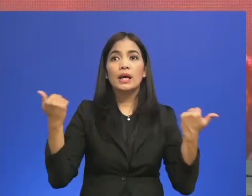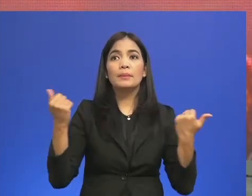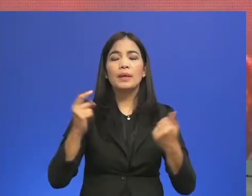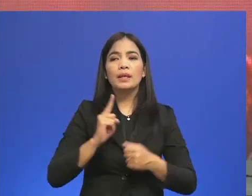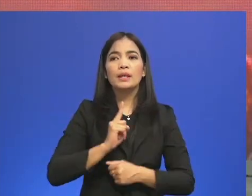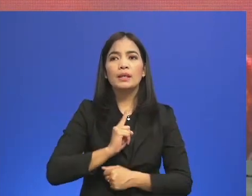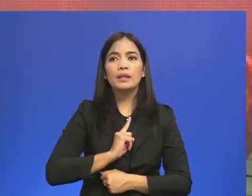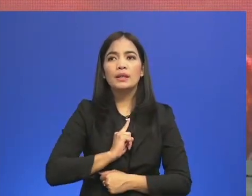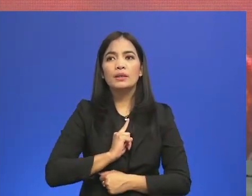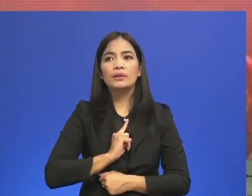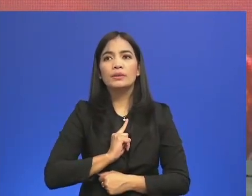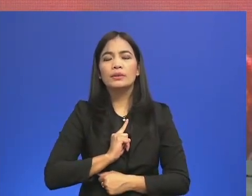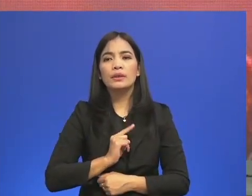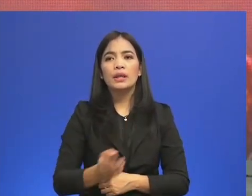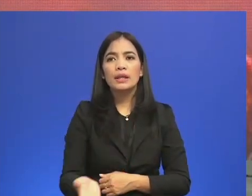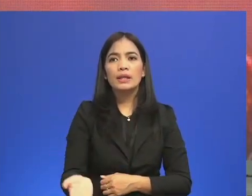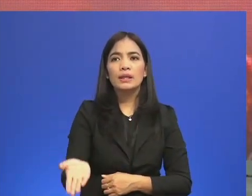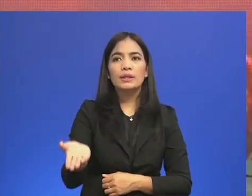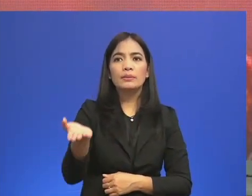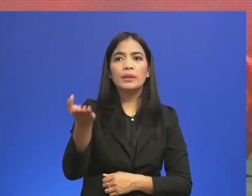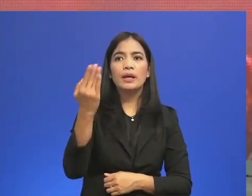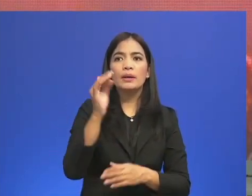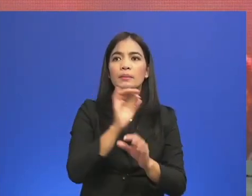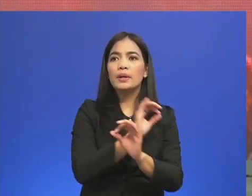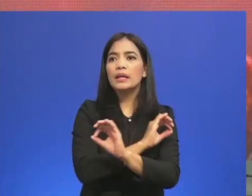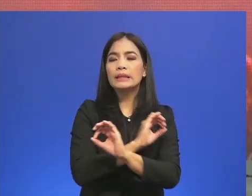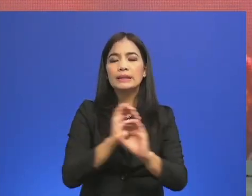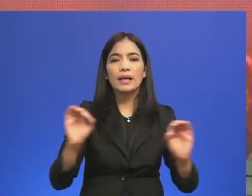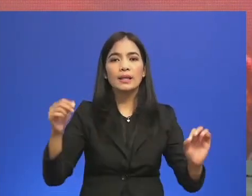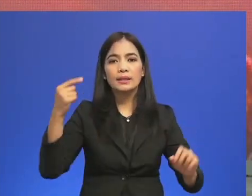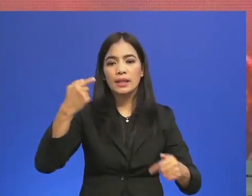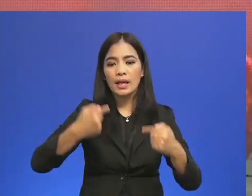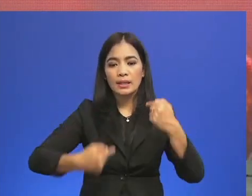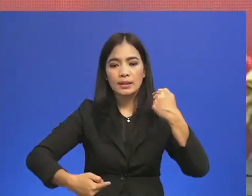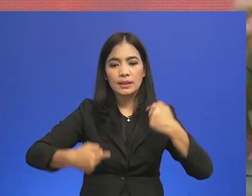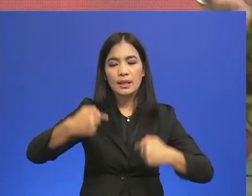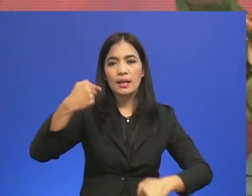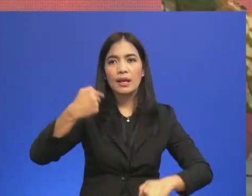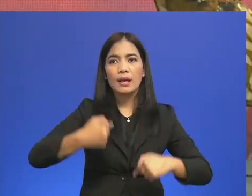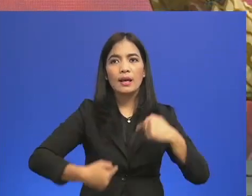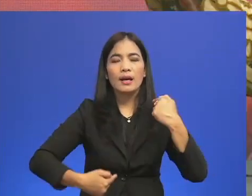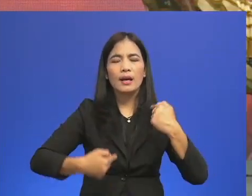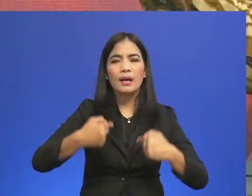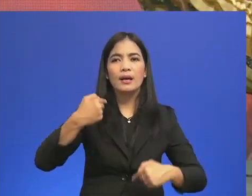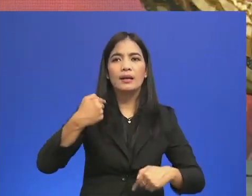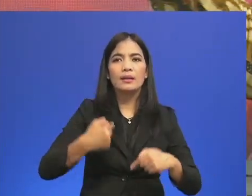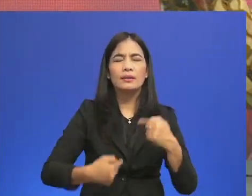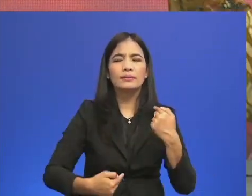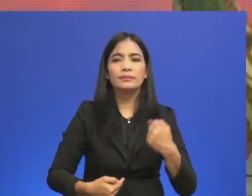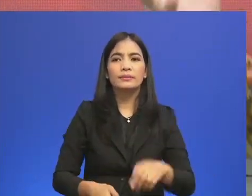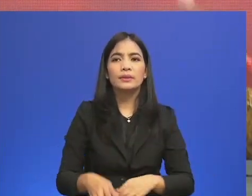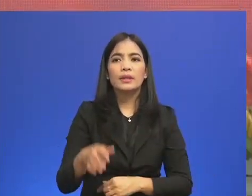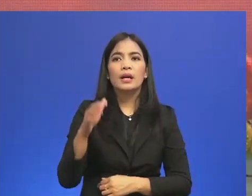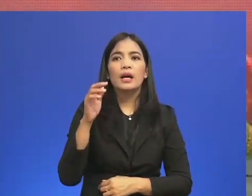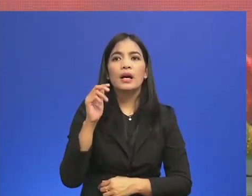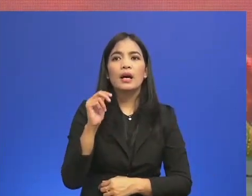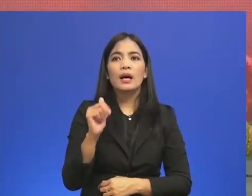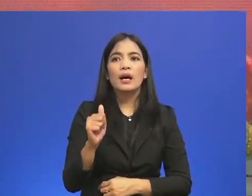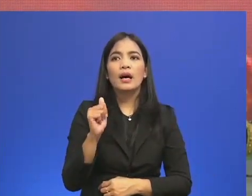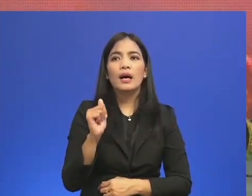Siapkan diriku hidup tak bercacat celah,